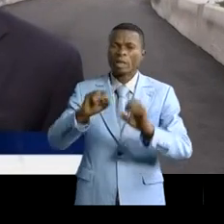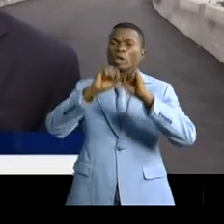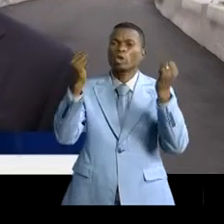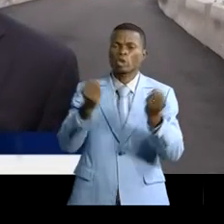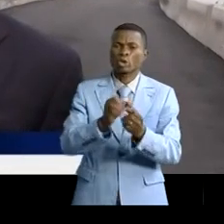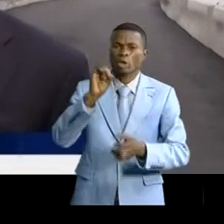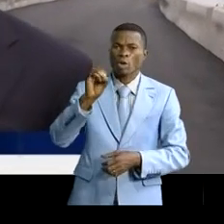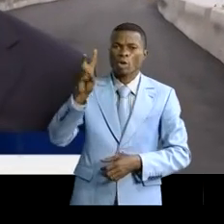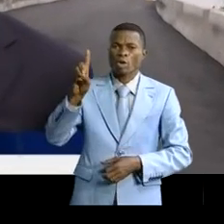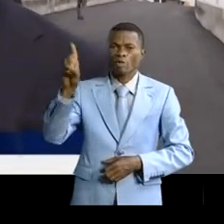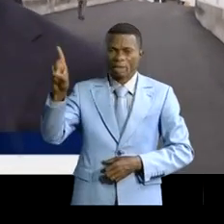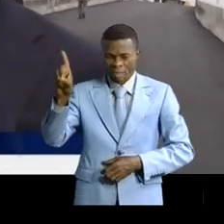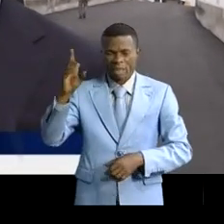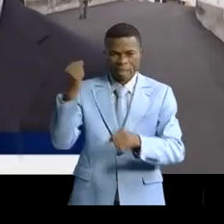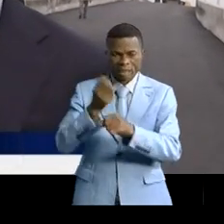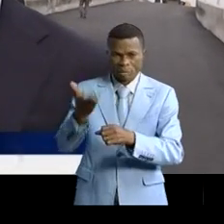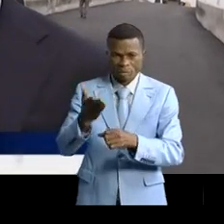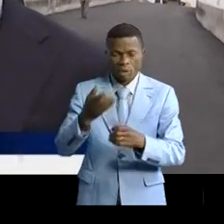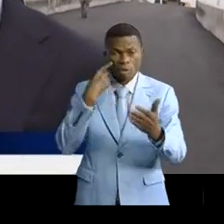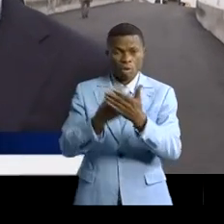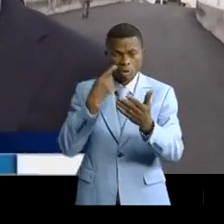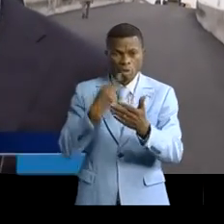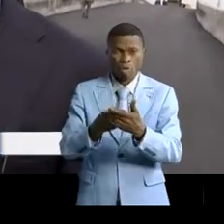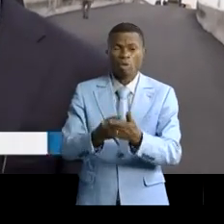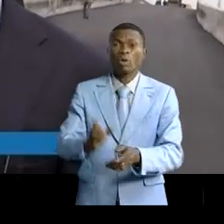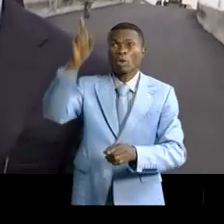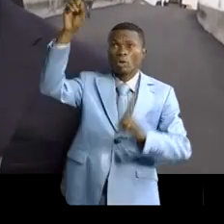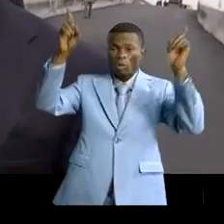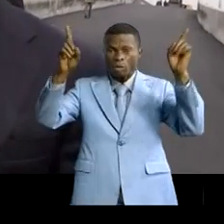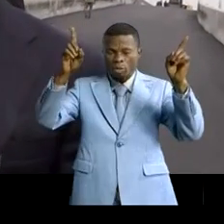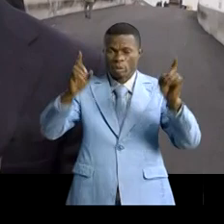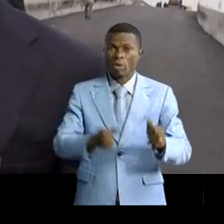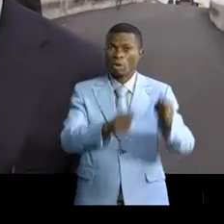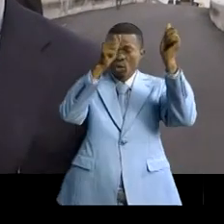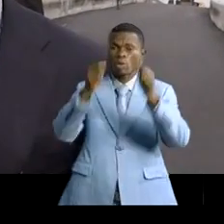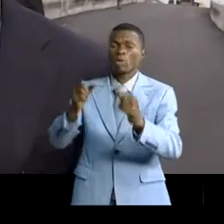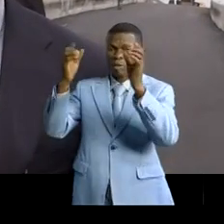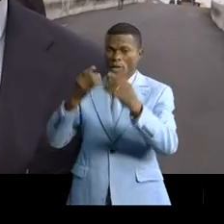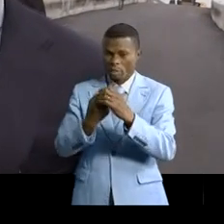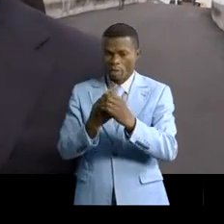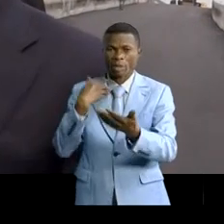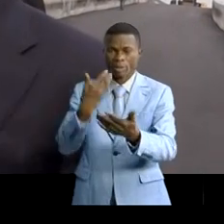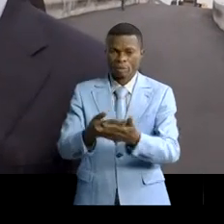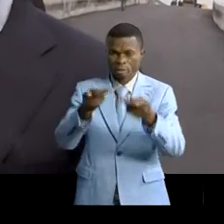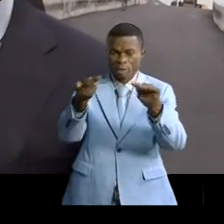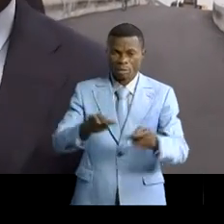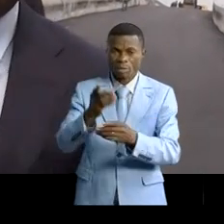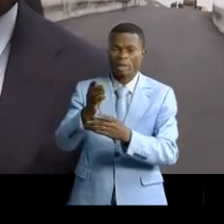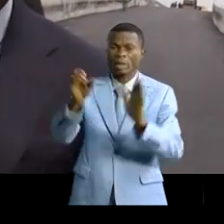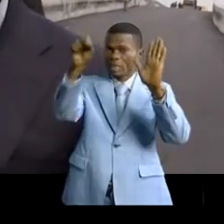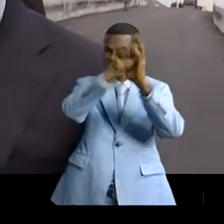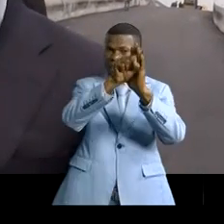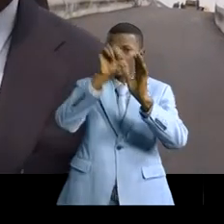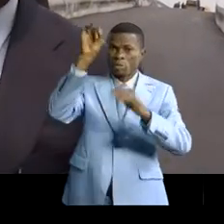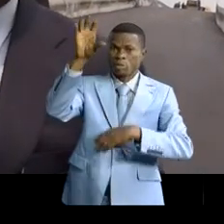a le marquage qui doit être fait. Les poteaux vont arriver, on va les positionner sur cette partie. Il y a aussi la partie signalisation qui pourrait être faite